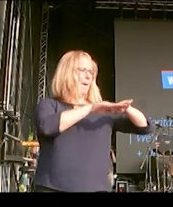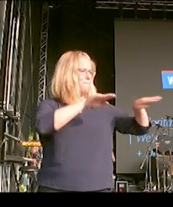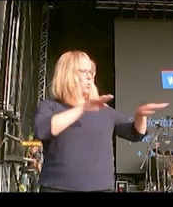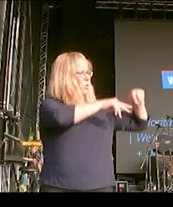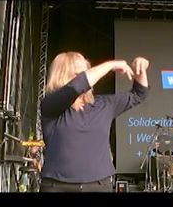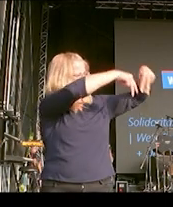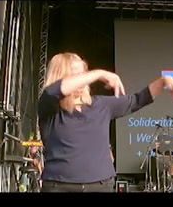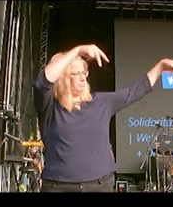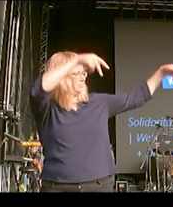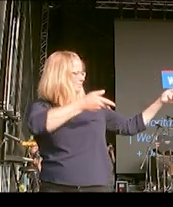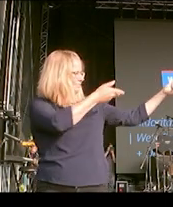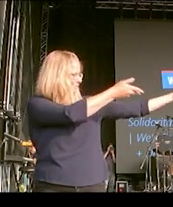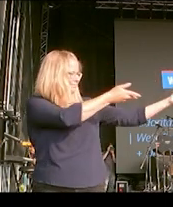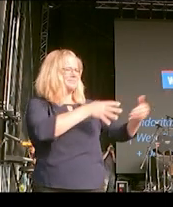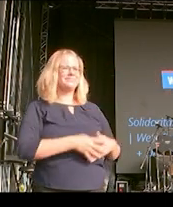Hallo.